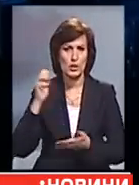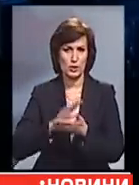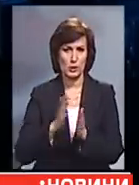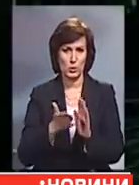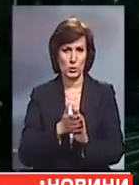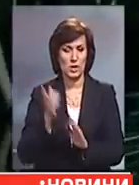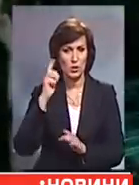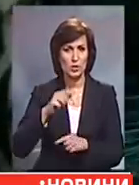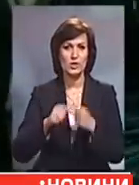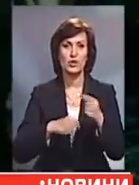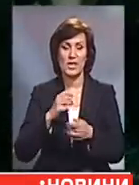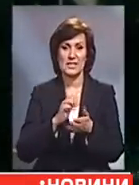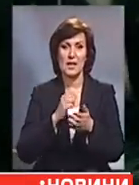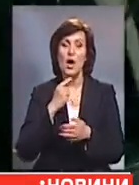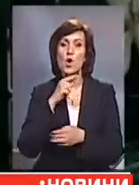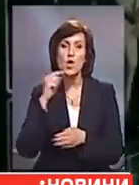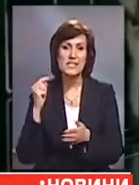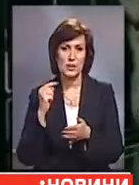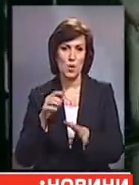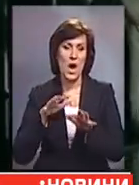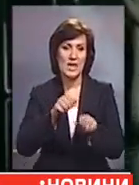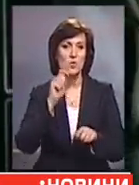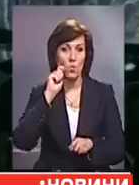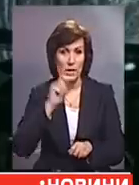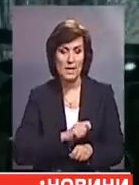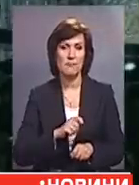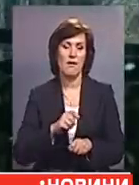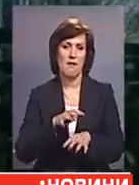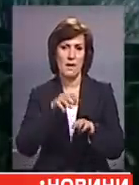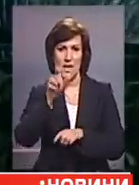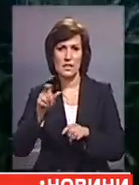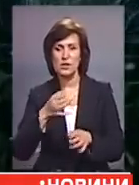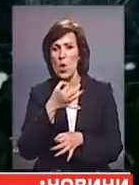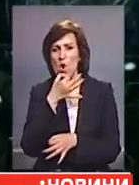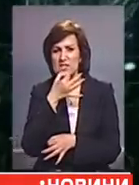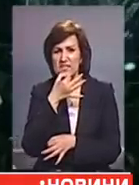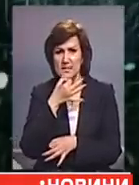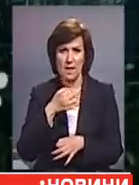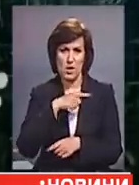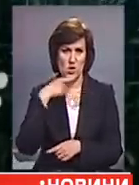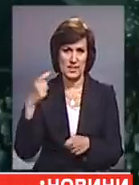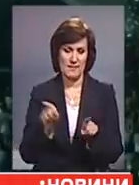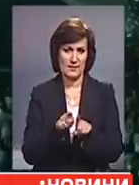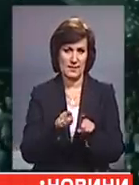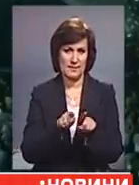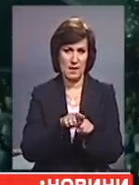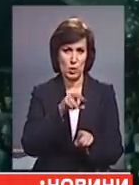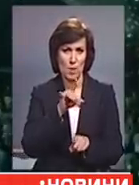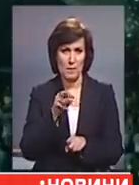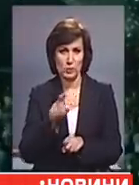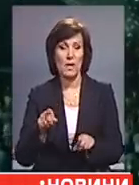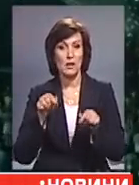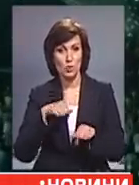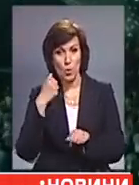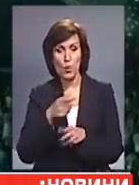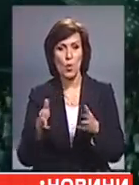ситуація. Тоді через російську агресію в Україні глядачі освистали росіянок сестер Толмачових. Цього року, аби уникнути